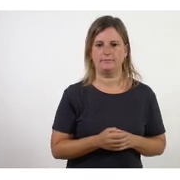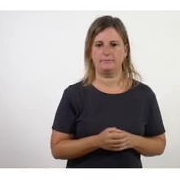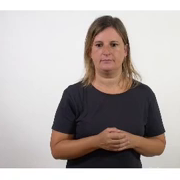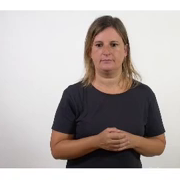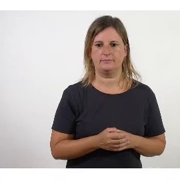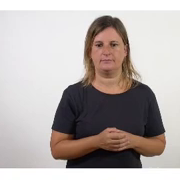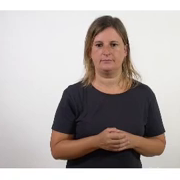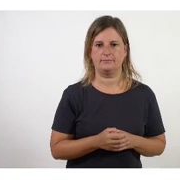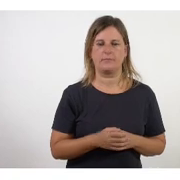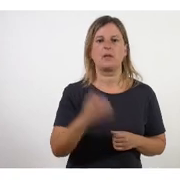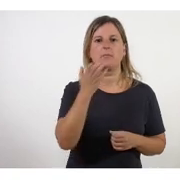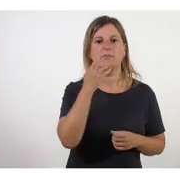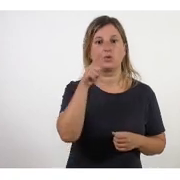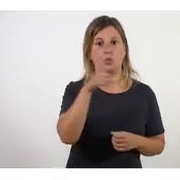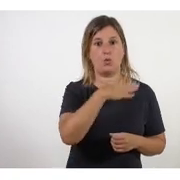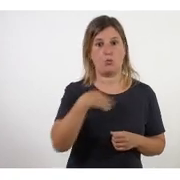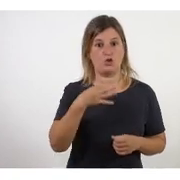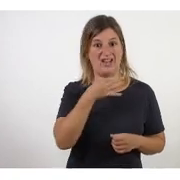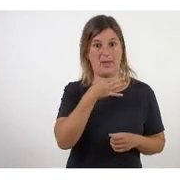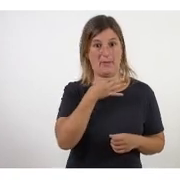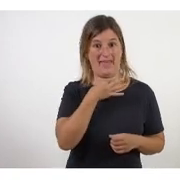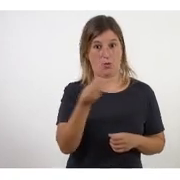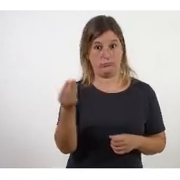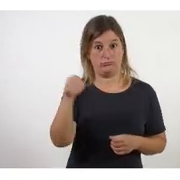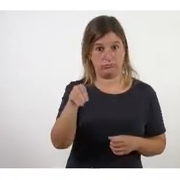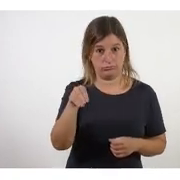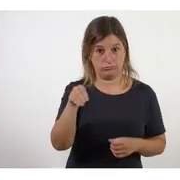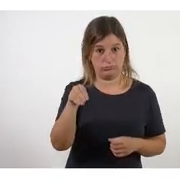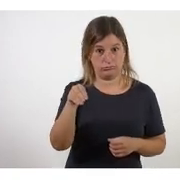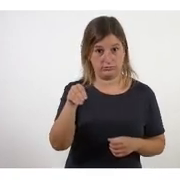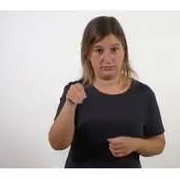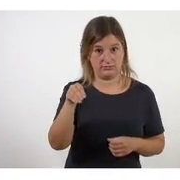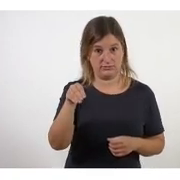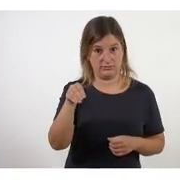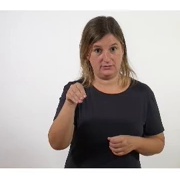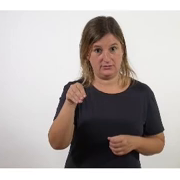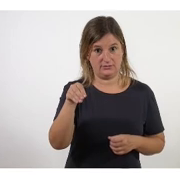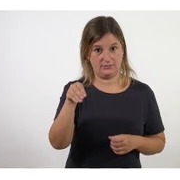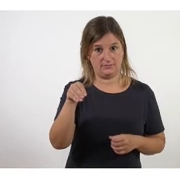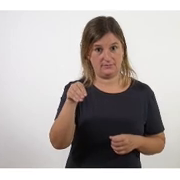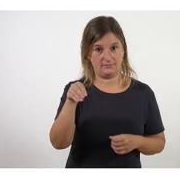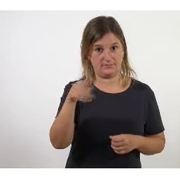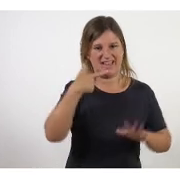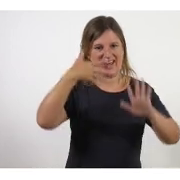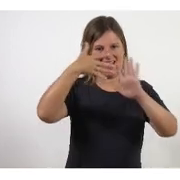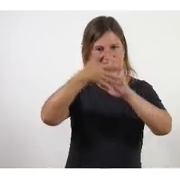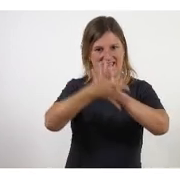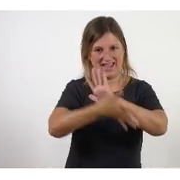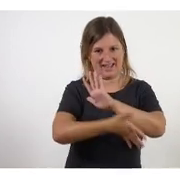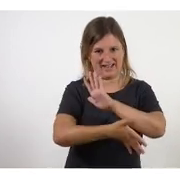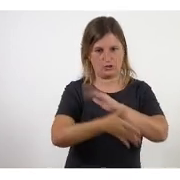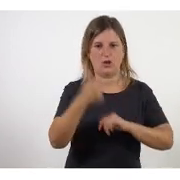Primera cosa, si tu el que vols ficar-li és una veu en off, la veu en off, que se m'entengui, és una narració que va